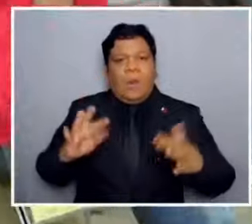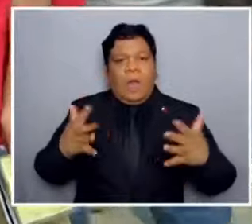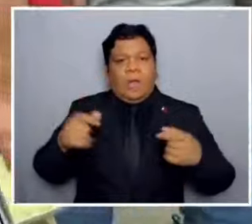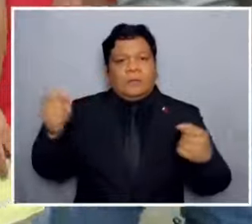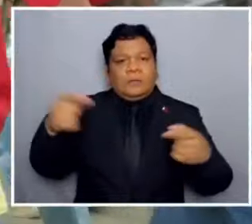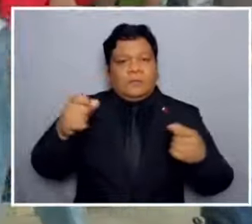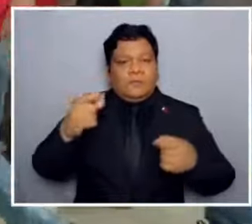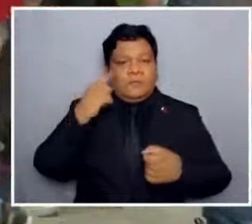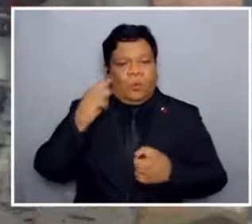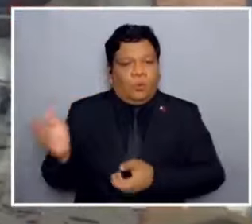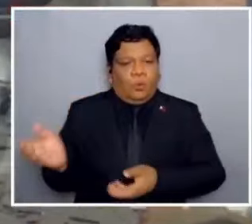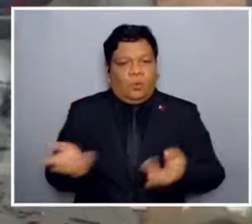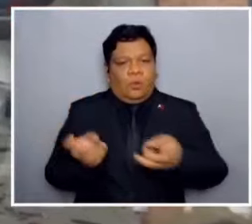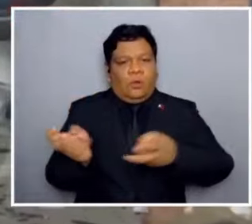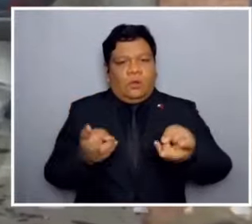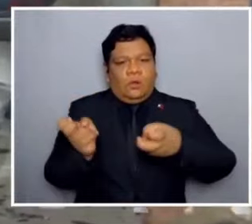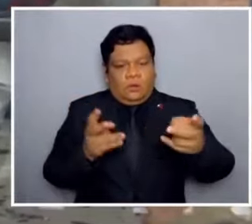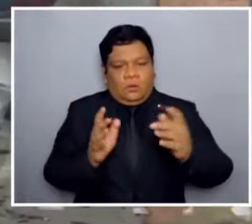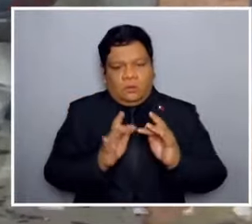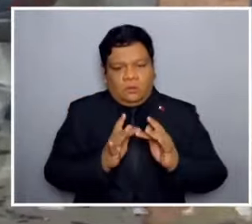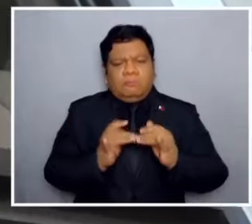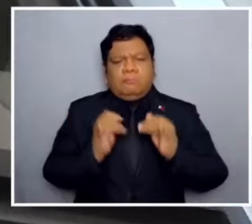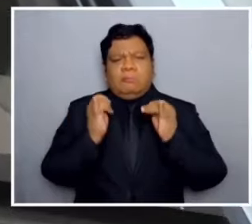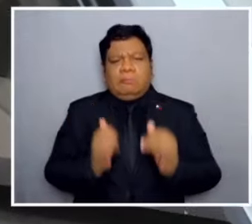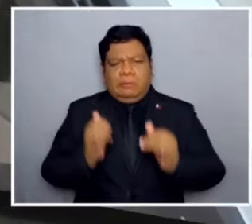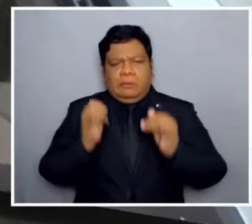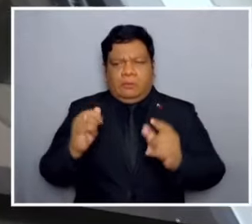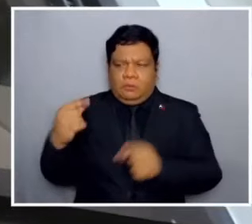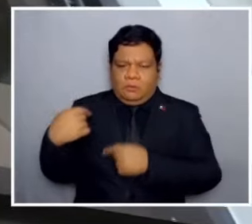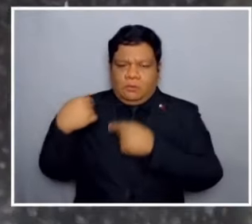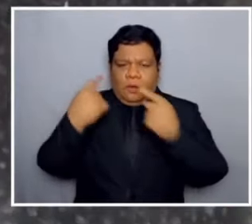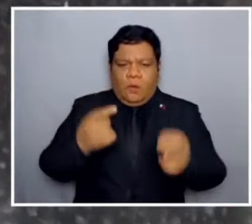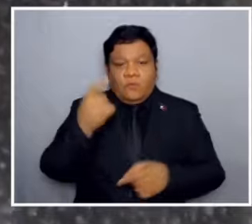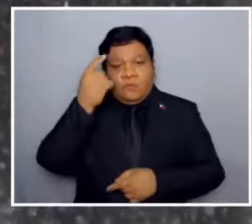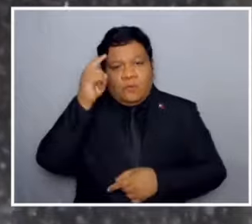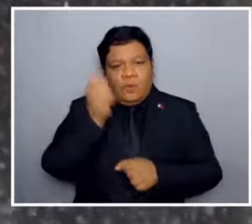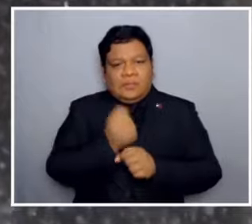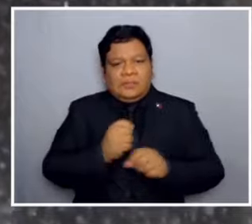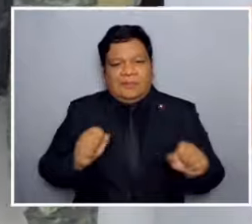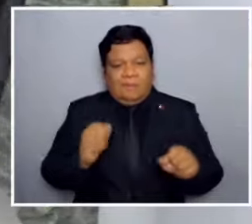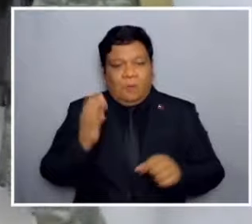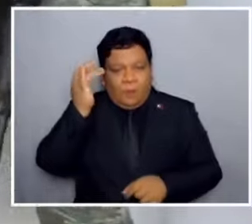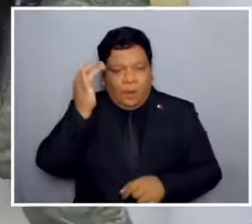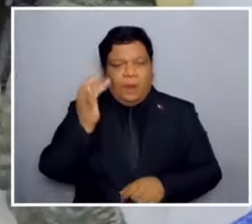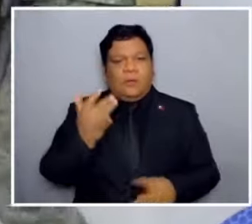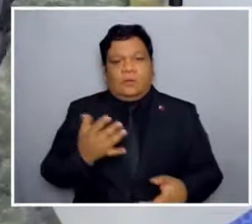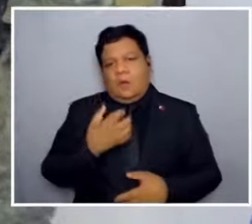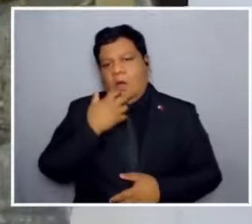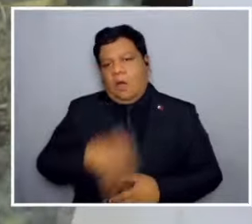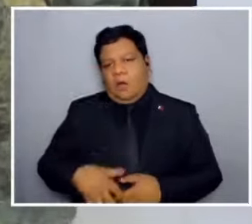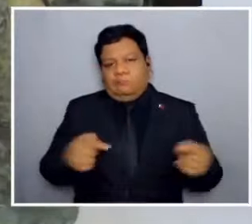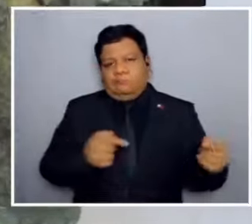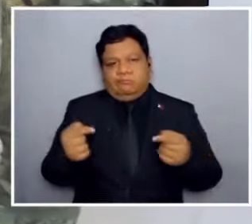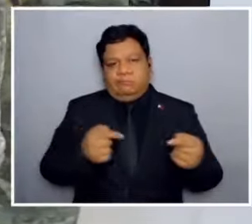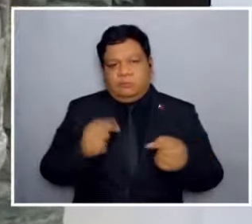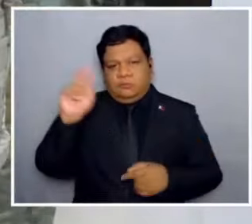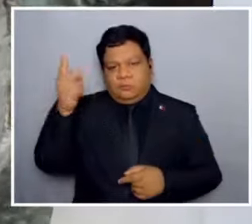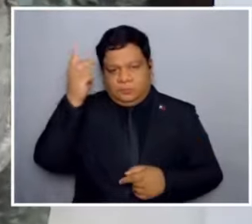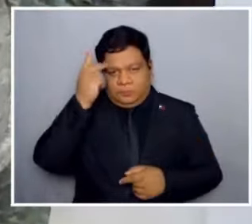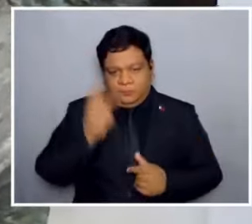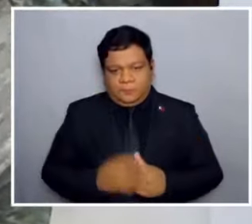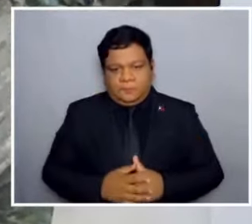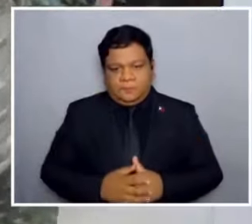At dati na rin ginagawa ang ganitong proseso para sa seguridad, lalo't mainit ang mga away politika sa probinsya.